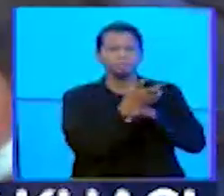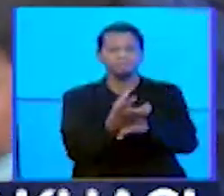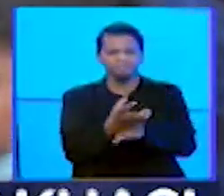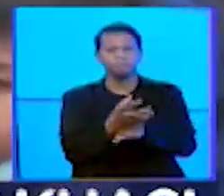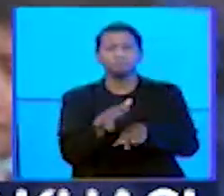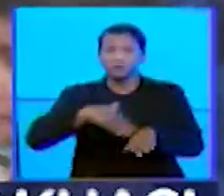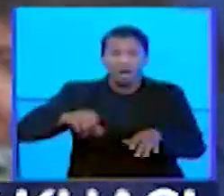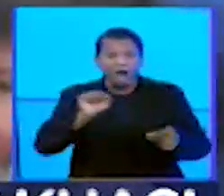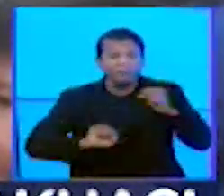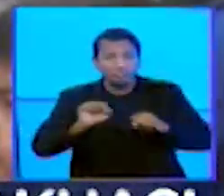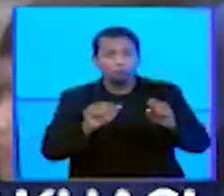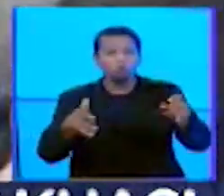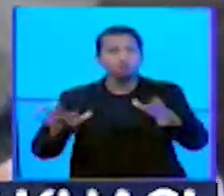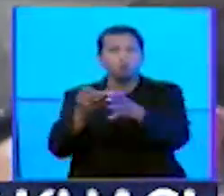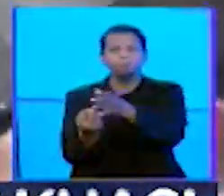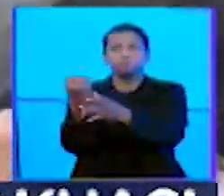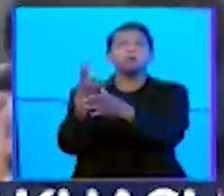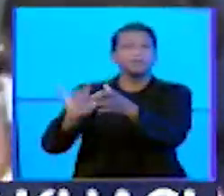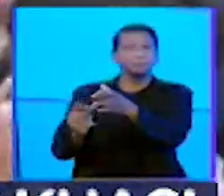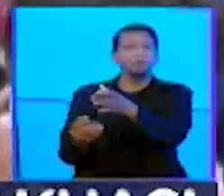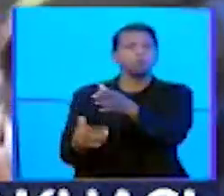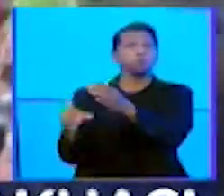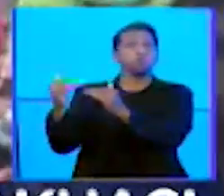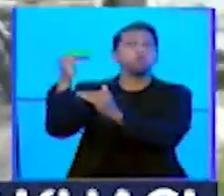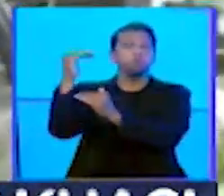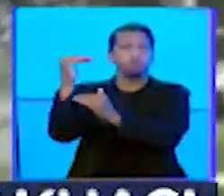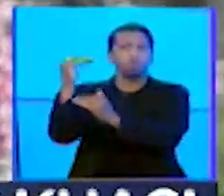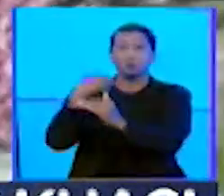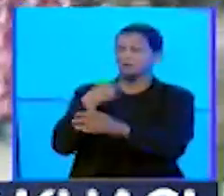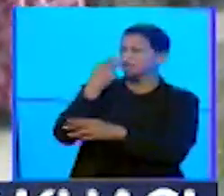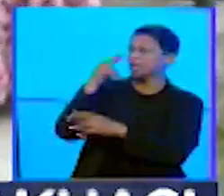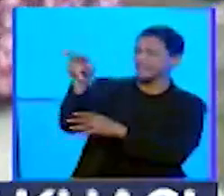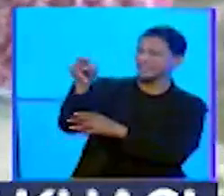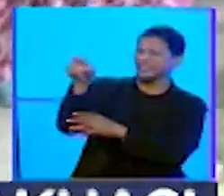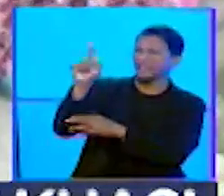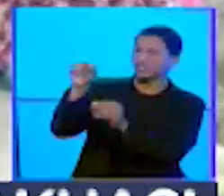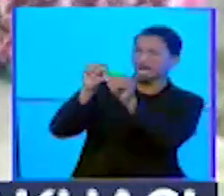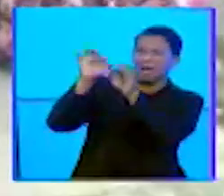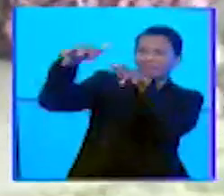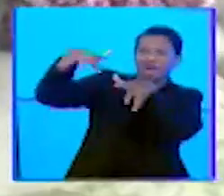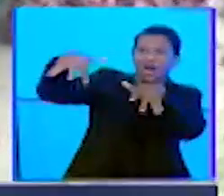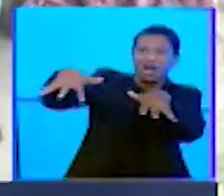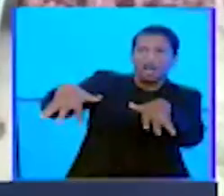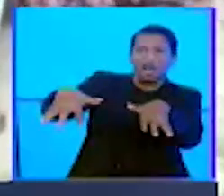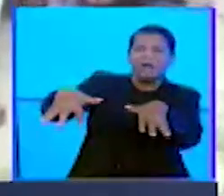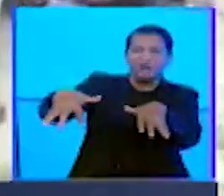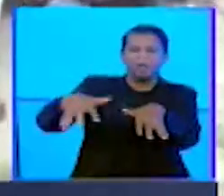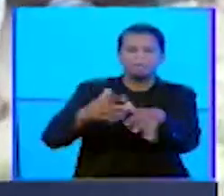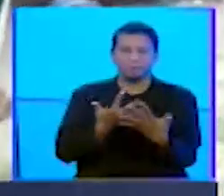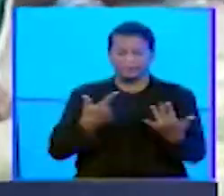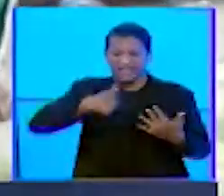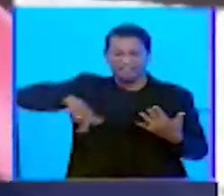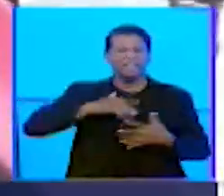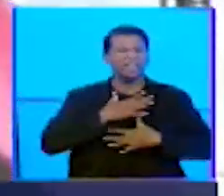kembali meningkat. Lava pijar juga sudah terlihat di puncak gunung. Warga mengaku resah dengan kondisi Merapi yang terus